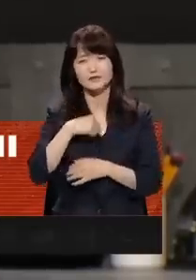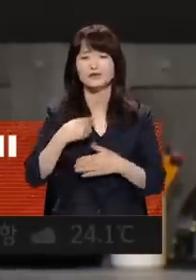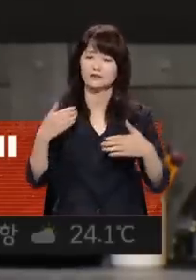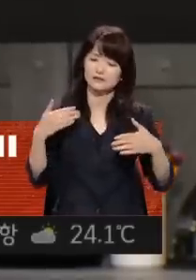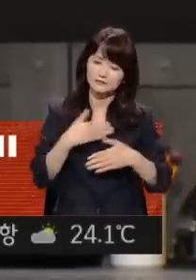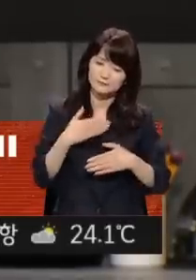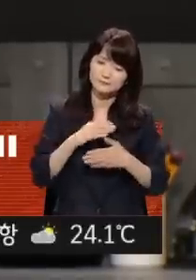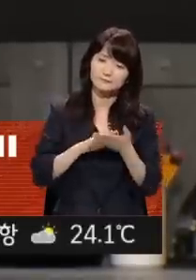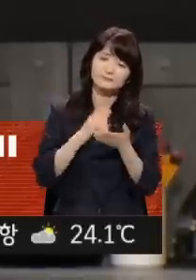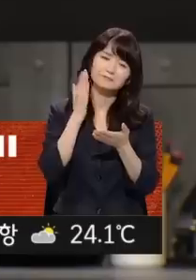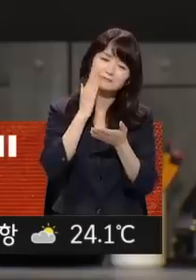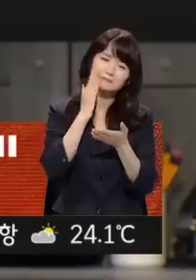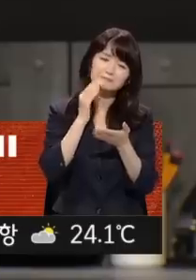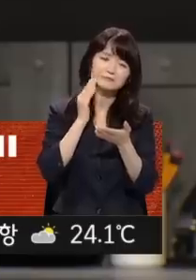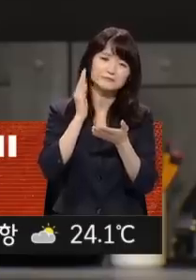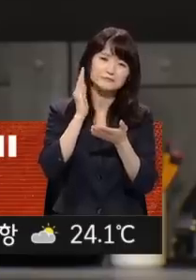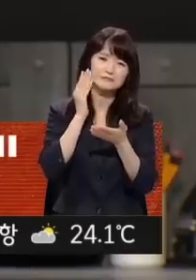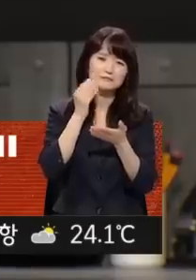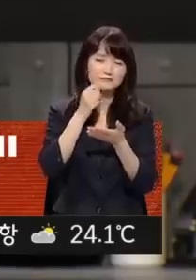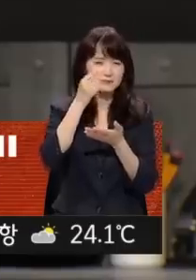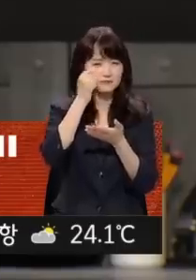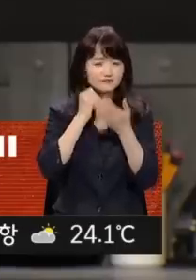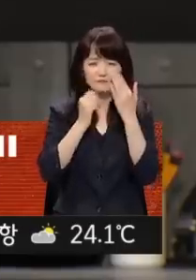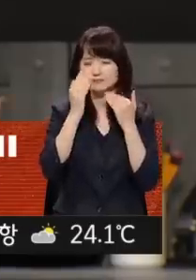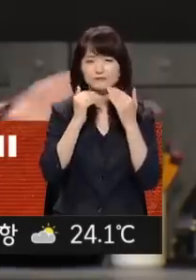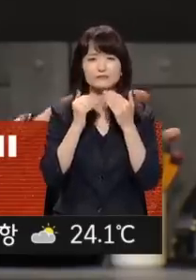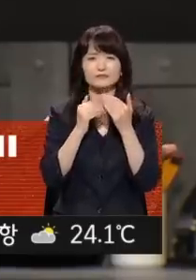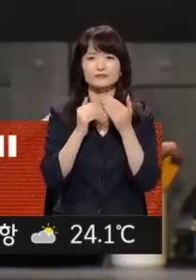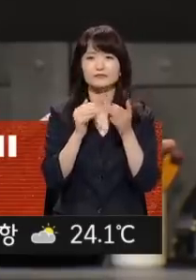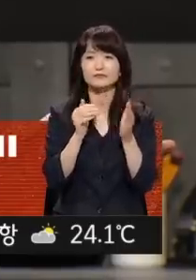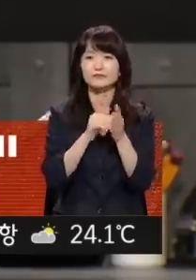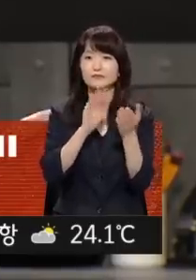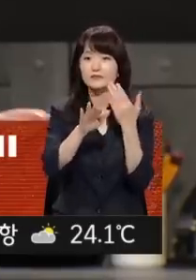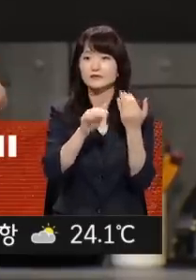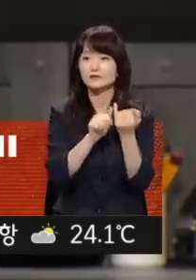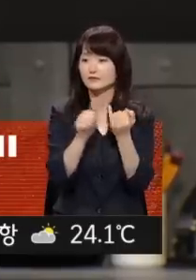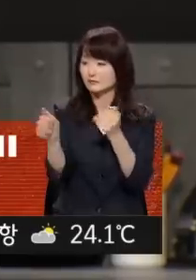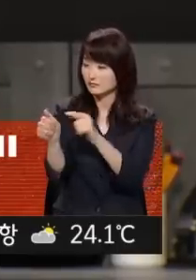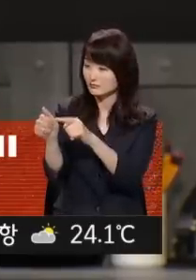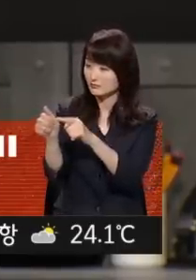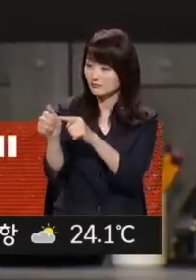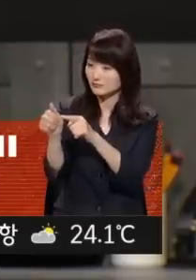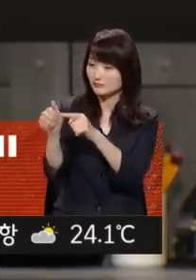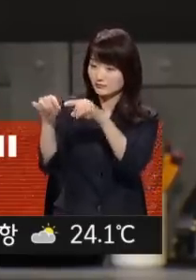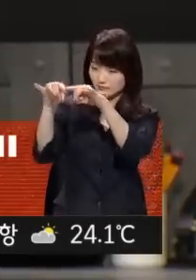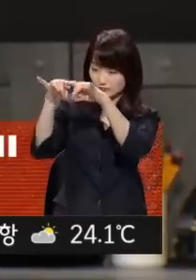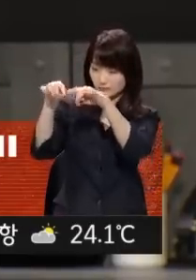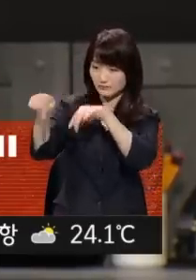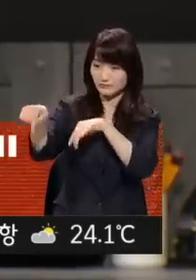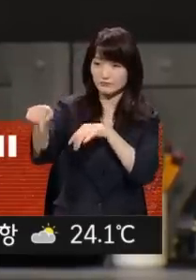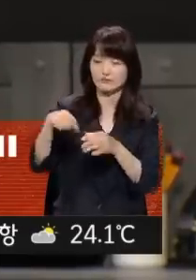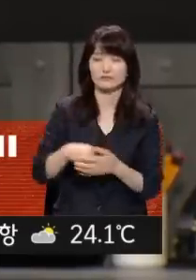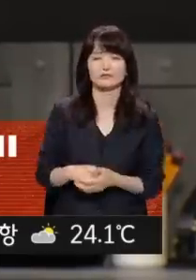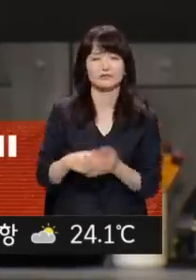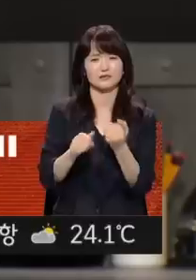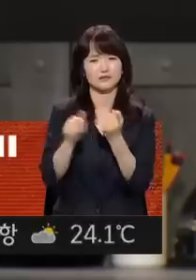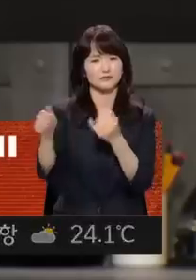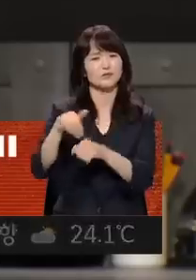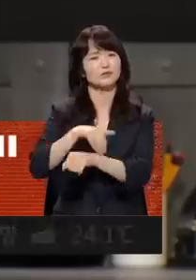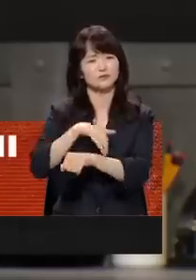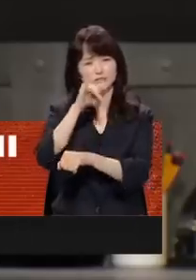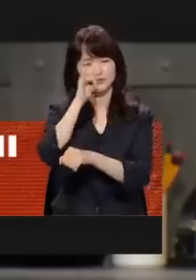뭐 이렇게 화장 같은 좀 지우고 이런저런 정리하고 자다 보면 그 남편은 옆에서 뭐 불 켜놓고 남편도 나중에 불편해질 수도 있거든요